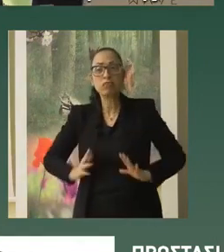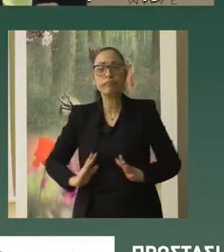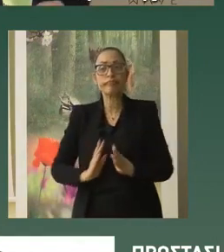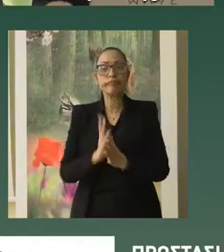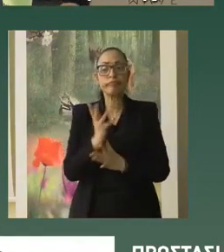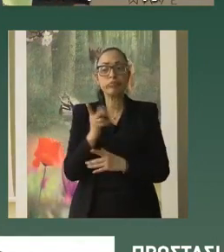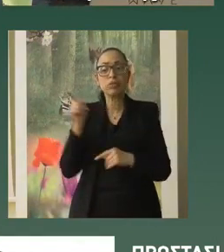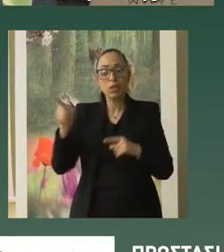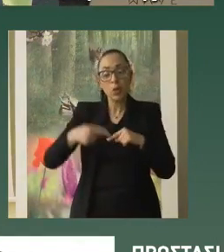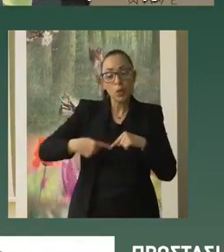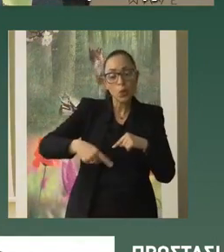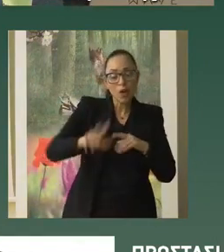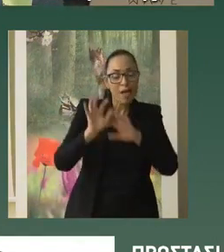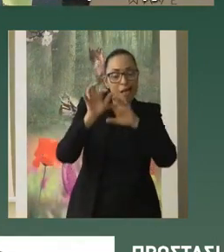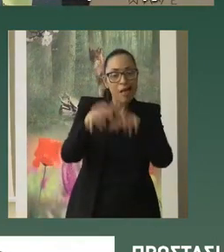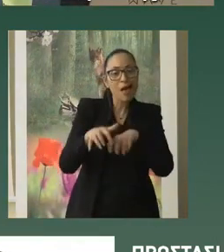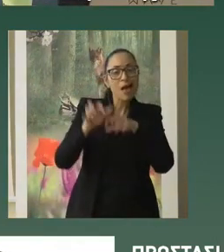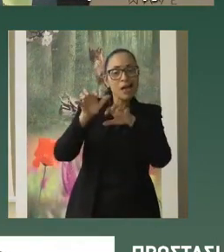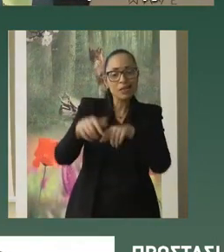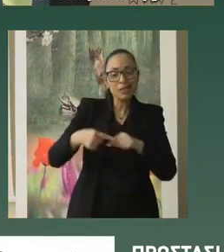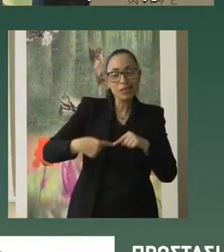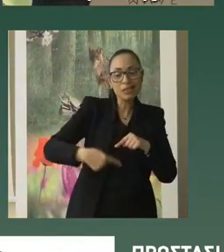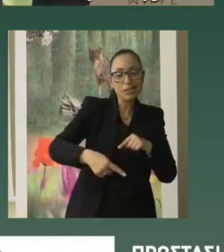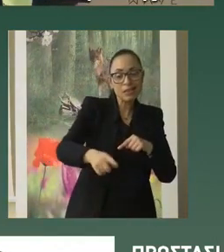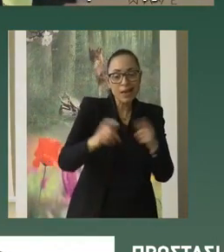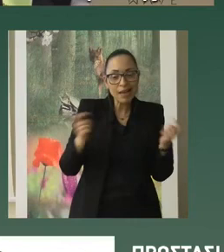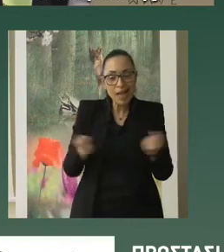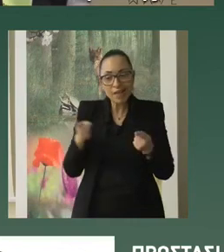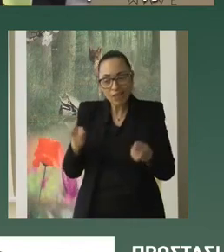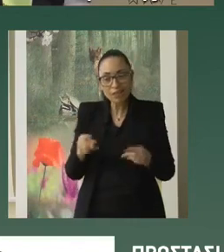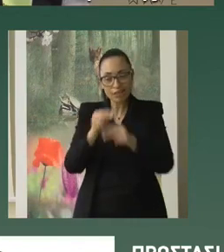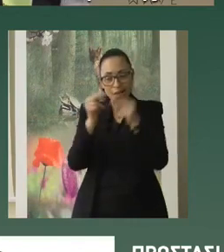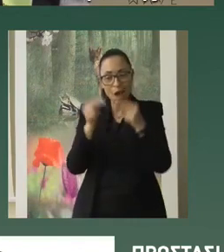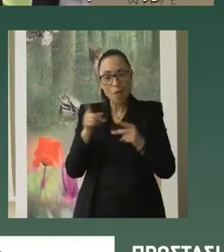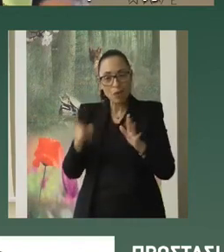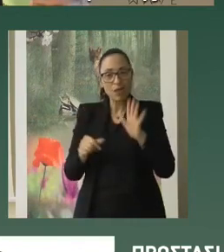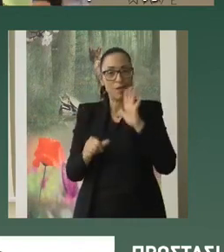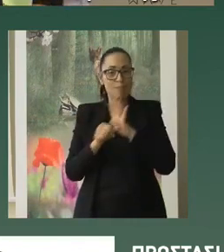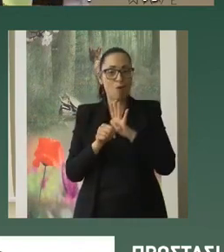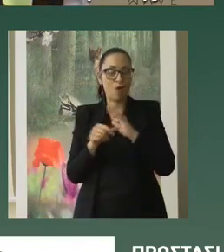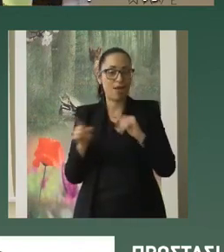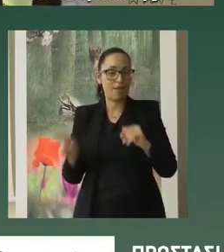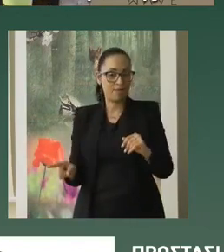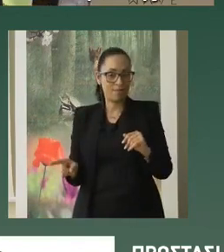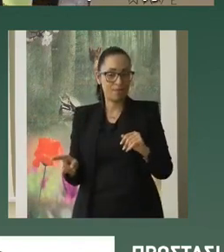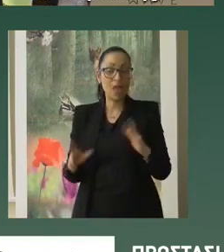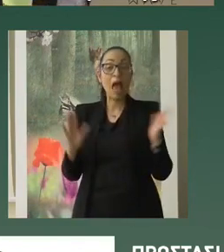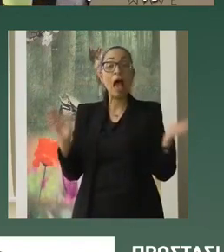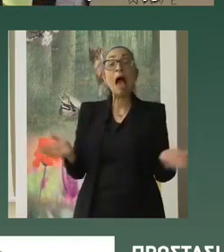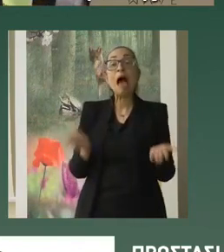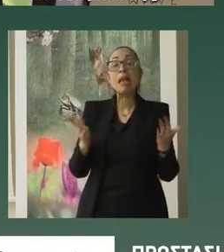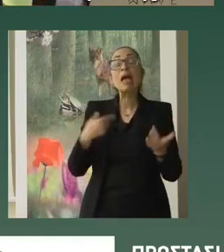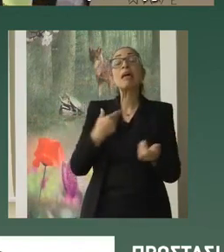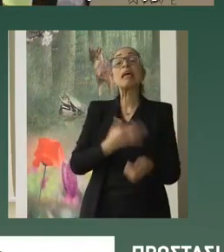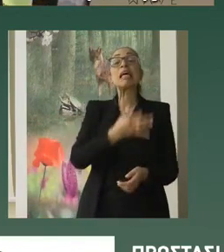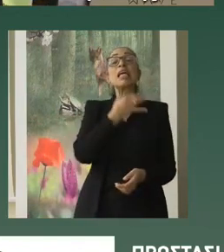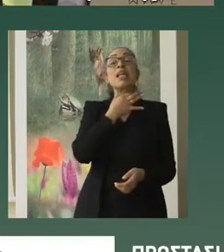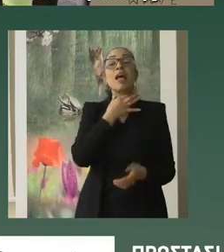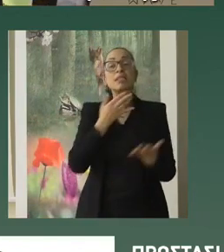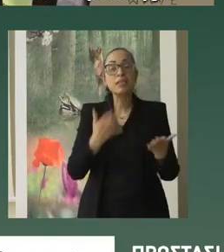εργοτάξιο και η γραμμή των εξκαφών για να γίνει αυτή η πόλη, η Line City. Άρα λοιπόν